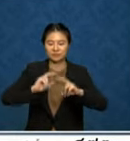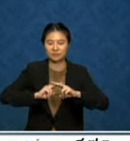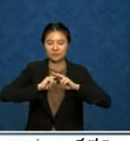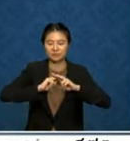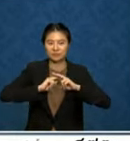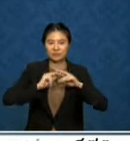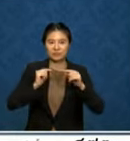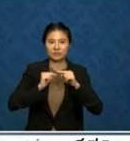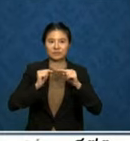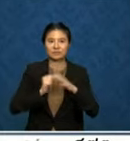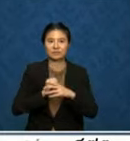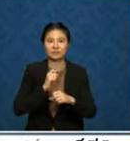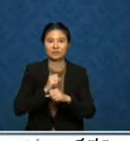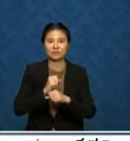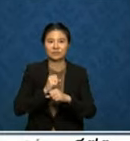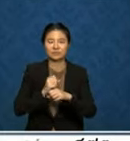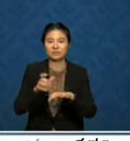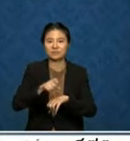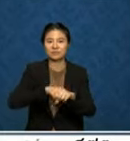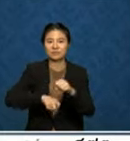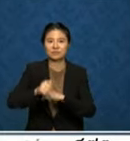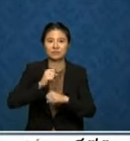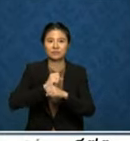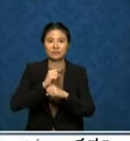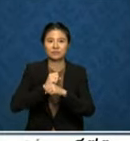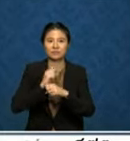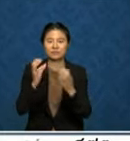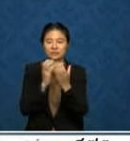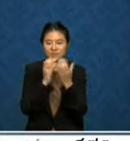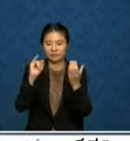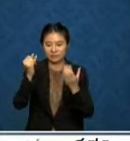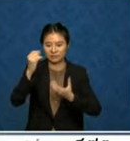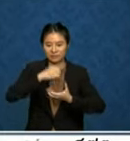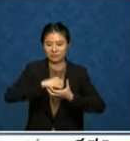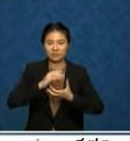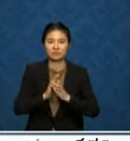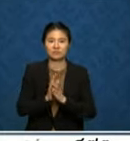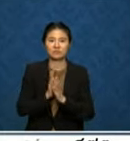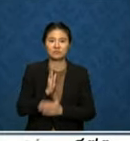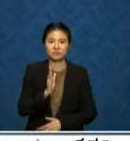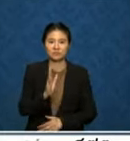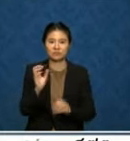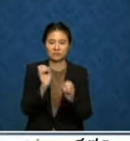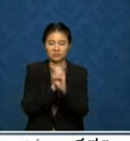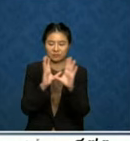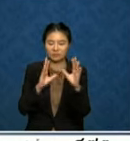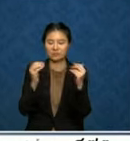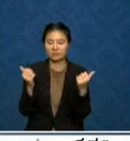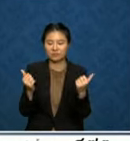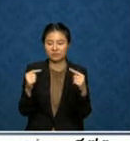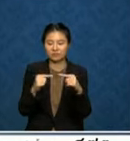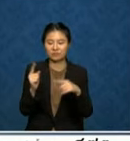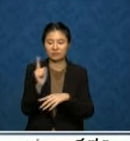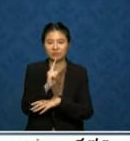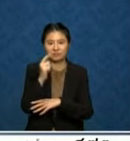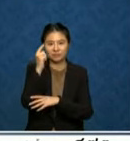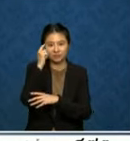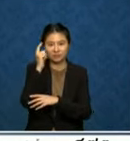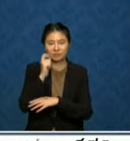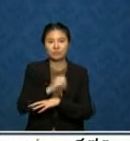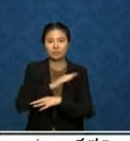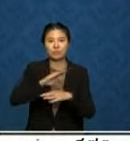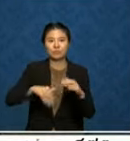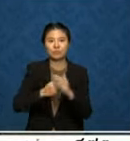อสู่การสร้างธรรมเนียมปฏิบัติที่มีจริยธรรมที่โปร่งใส ท่านประธานคะถึงวันนี้ดิฉันคิดว่าเราเห็นตร